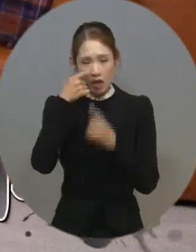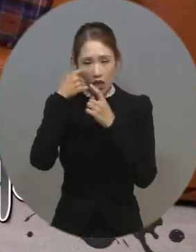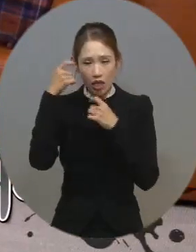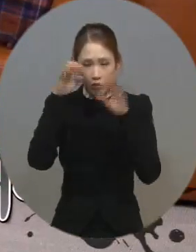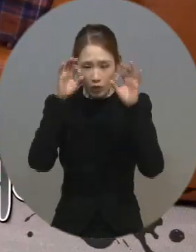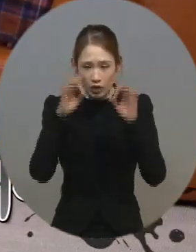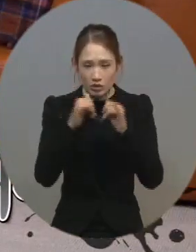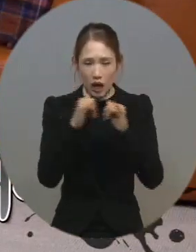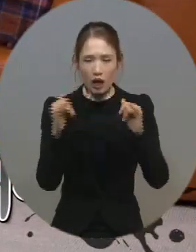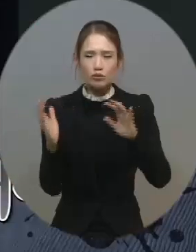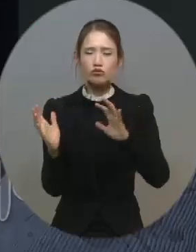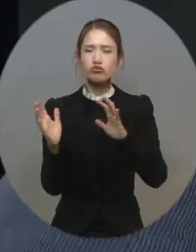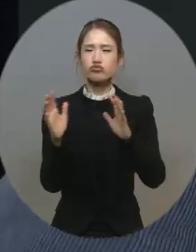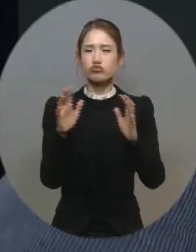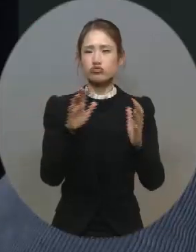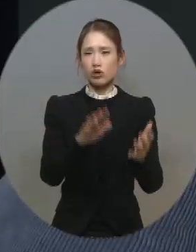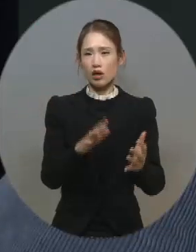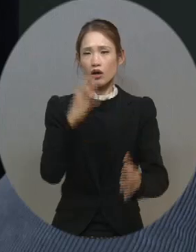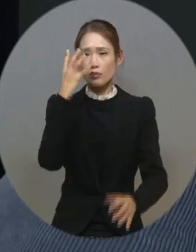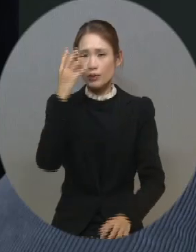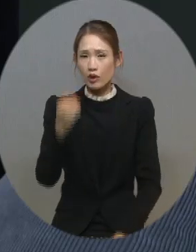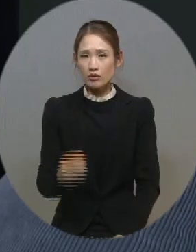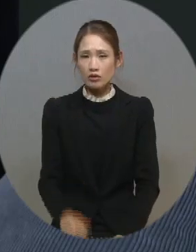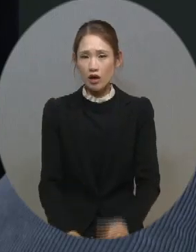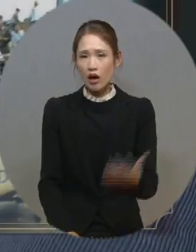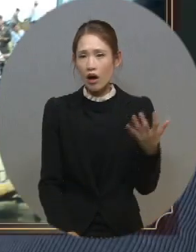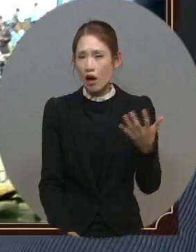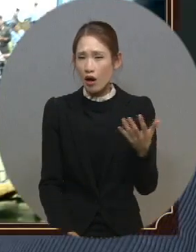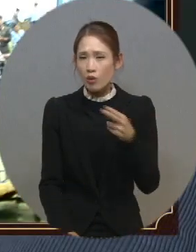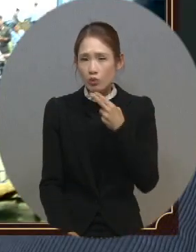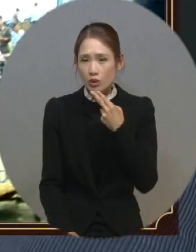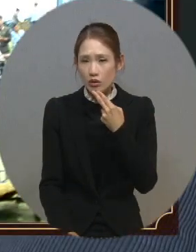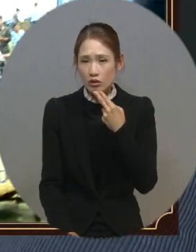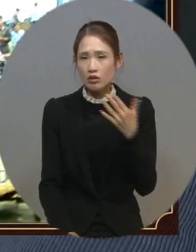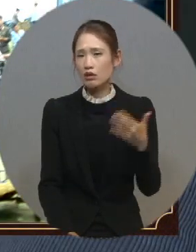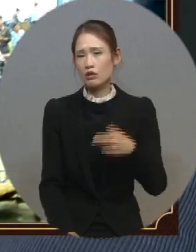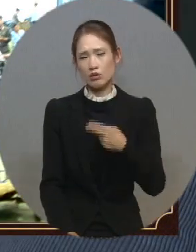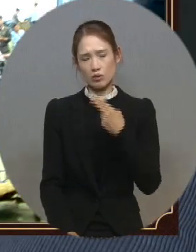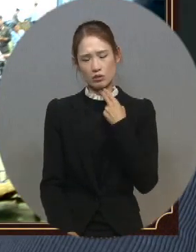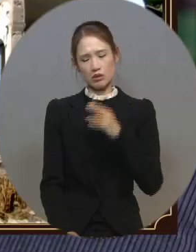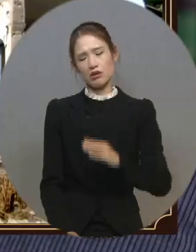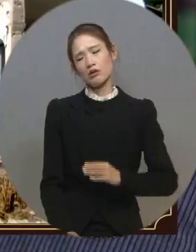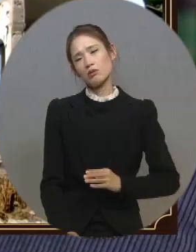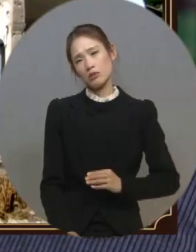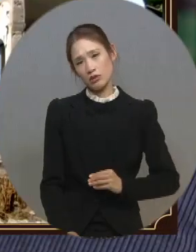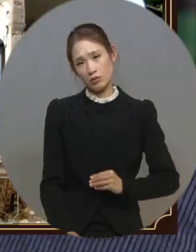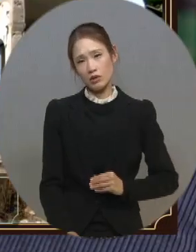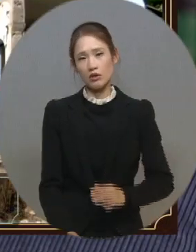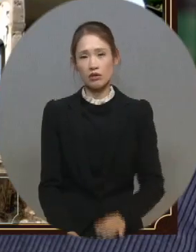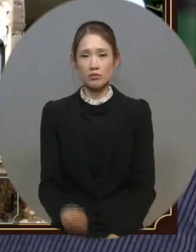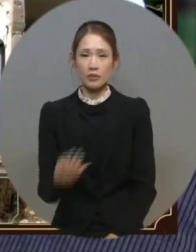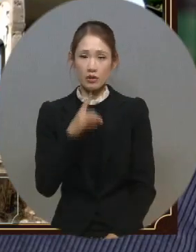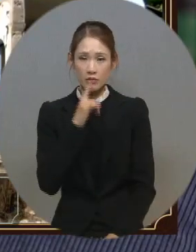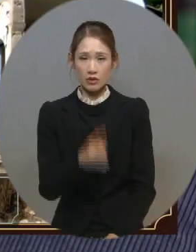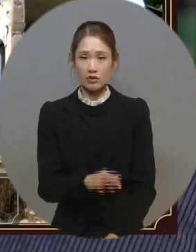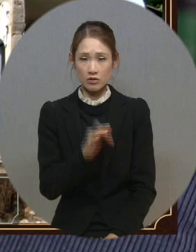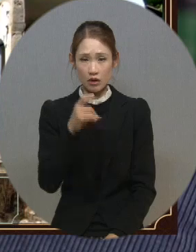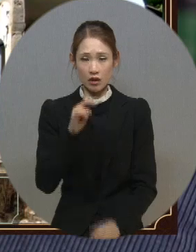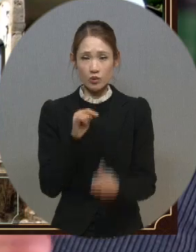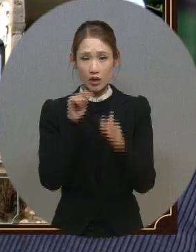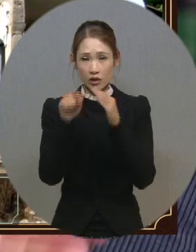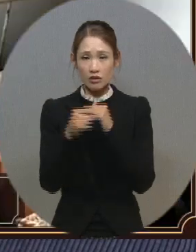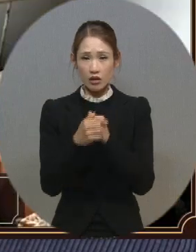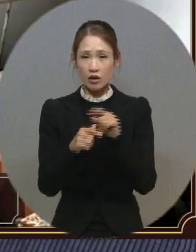게 다 보이는 거예요. 그래서 어디 아프냐 했더니 아프지 않대. 배가 고프다 그러더라고. 그리고 이제 타가서 갔더니 뭐